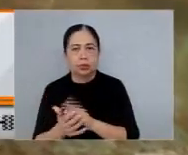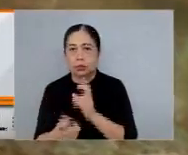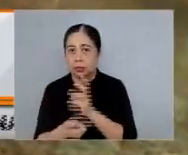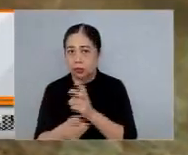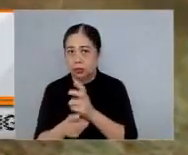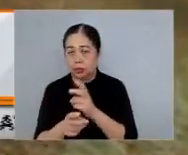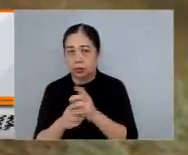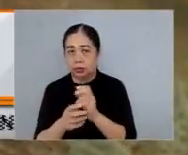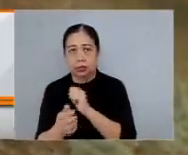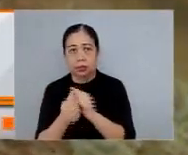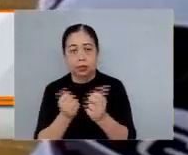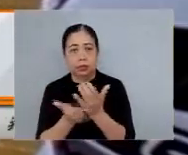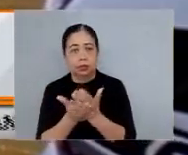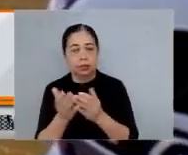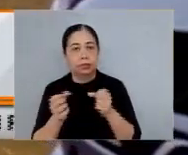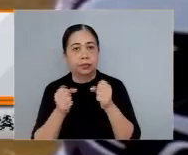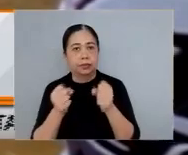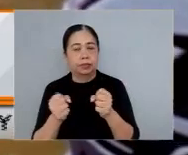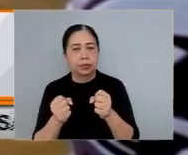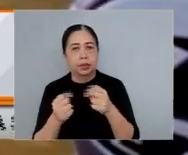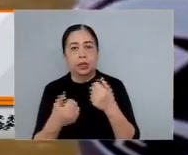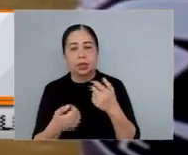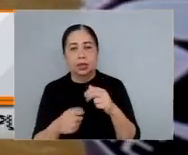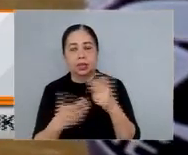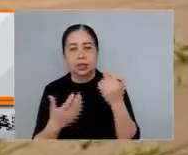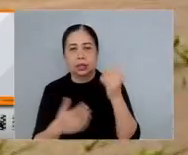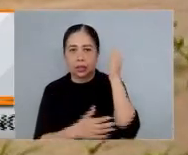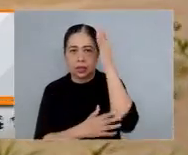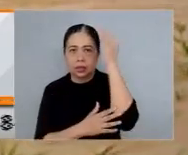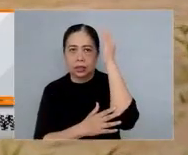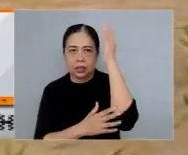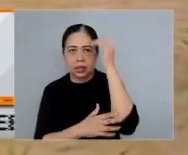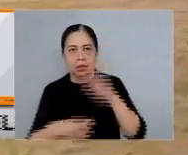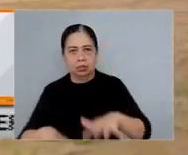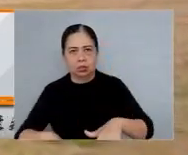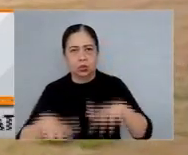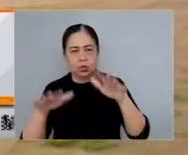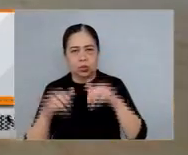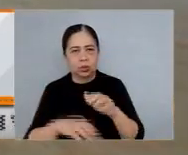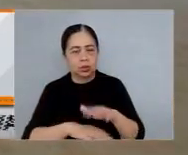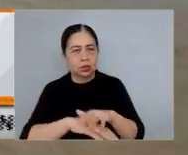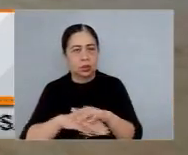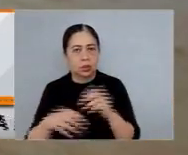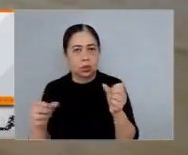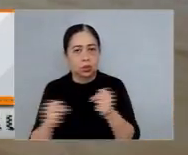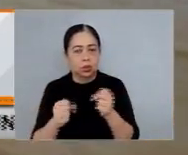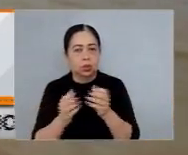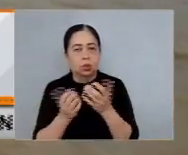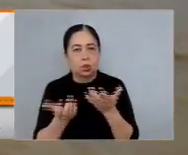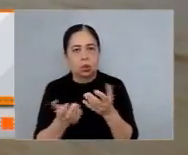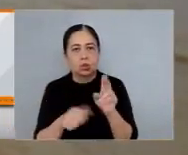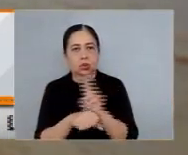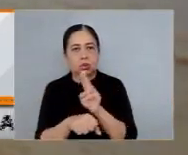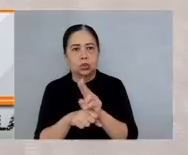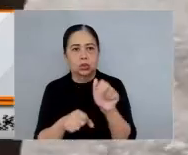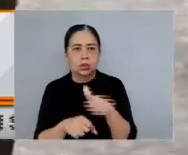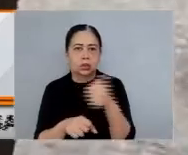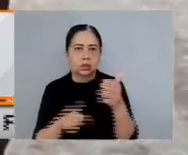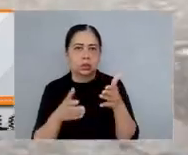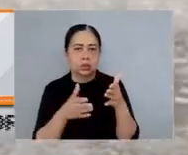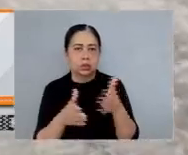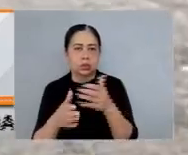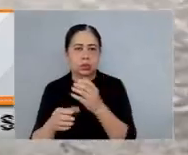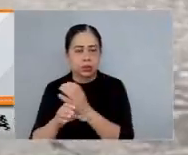ang pagdaan sa ilang kalsada sa Rizal Kalinga dahil sa baha inabisuhan ng mga maliliit na sasakyan na gumamit muna ng ibang